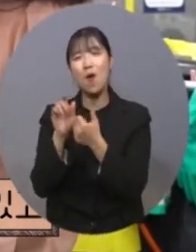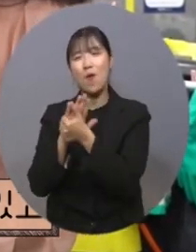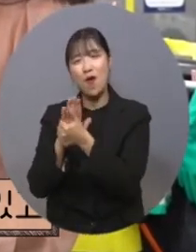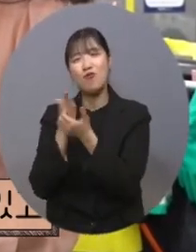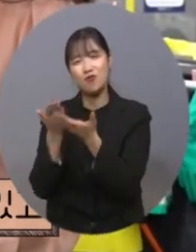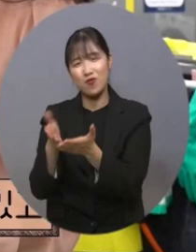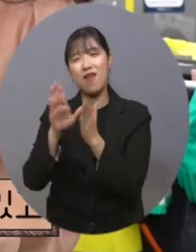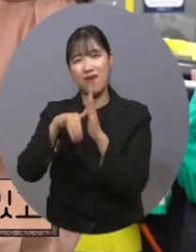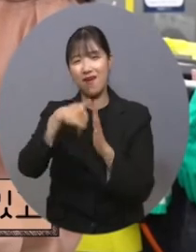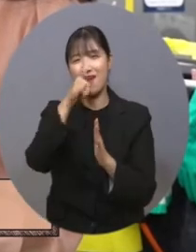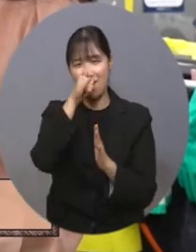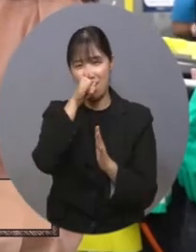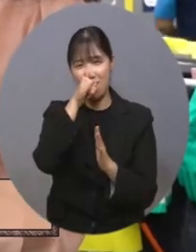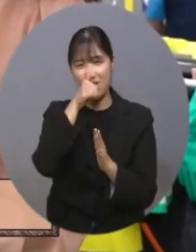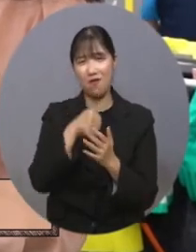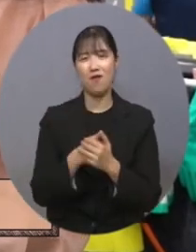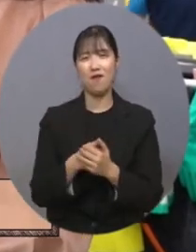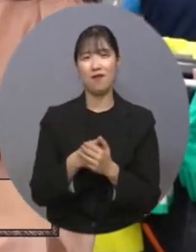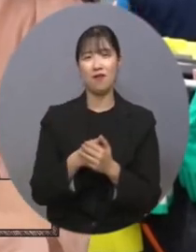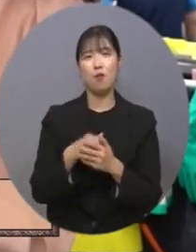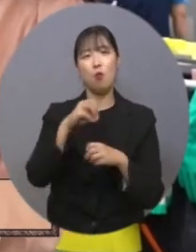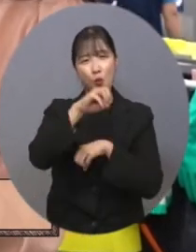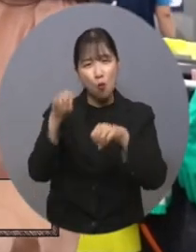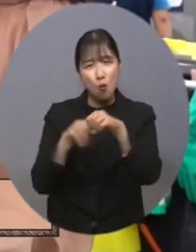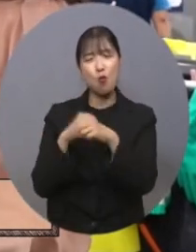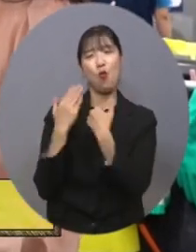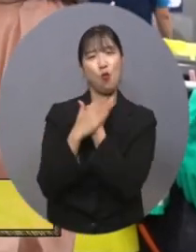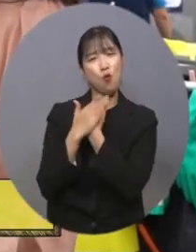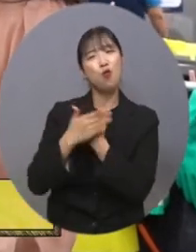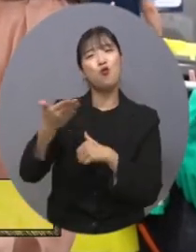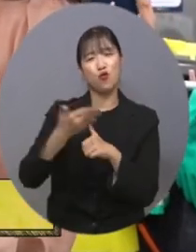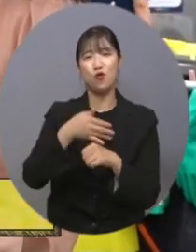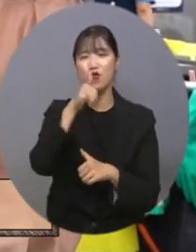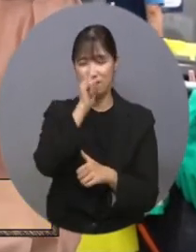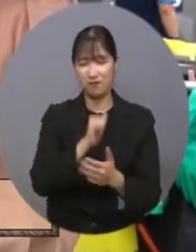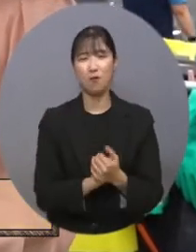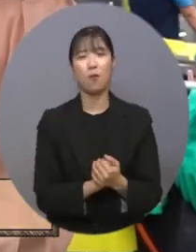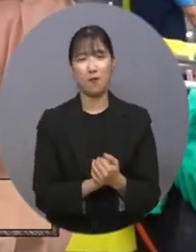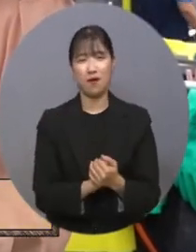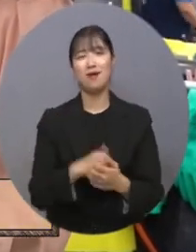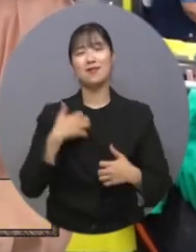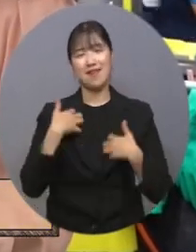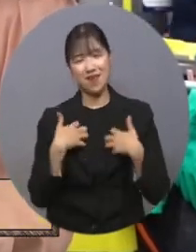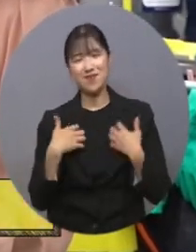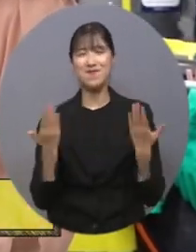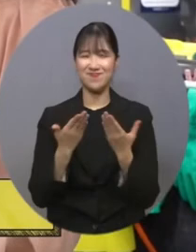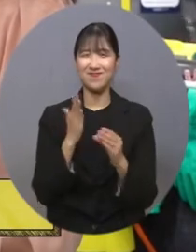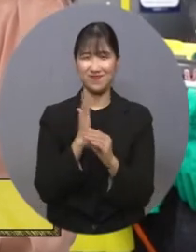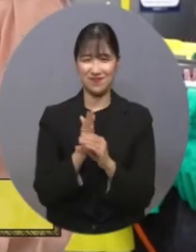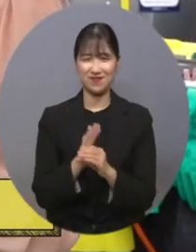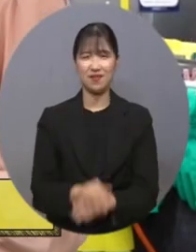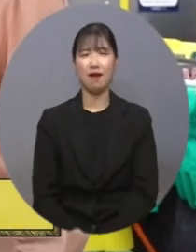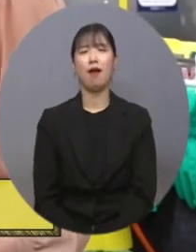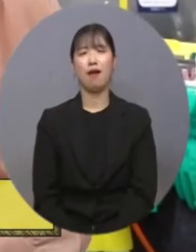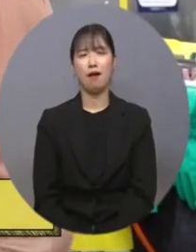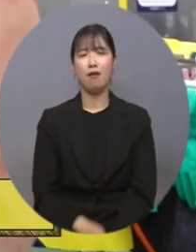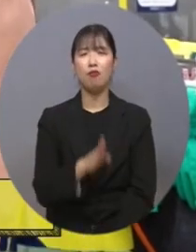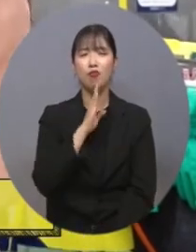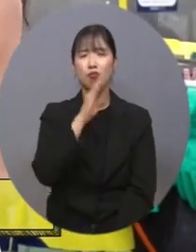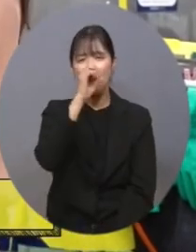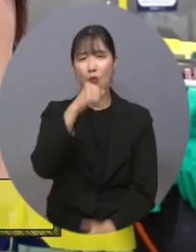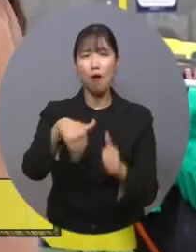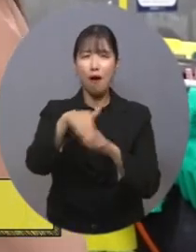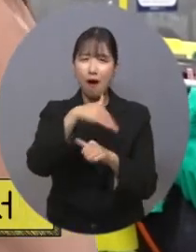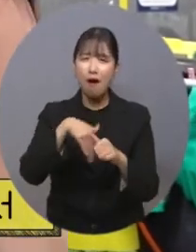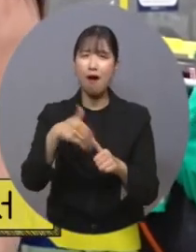있고 아~ 이제 그 배를 받을 때도 있고 받으실 때도 있으시고 그래서 재밌게 근무하고 있습니다. 아, 너무 좋은 환경에서 아까도